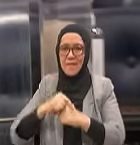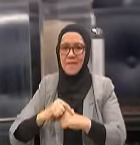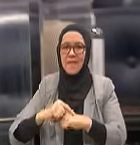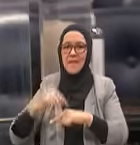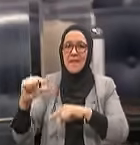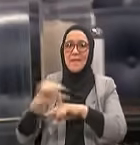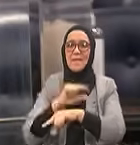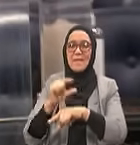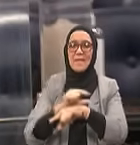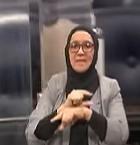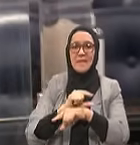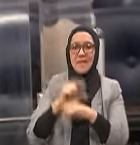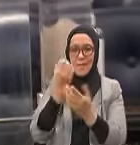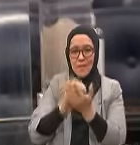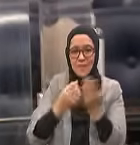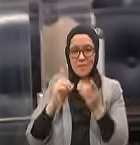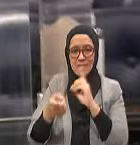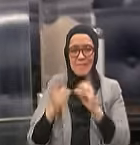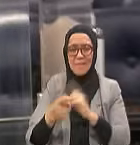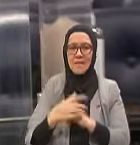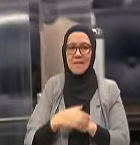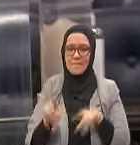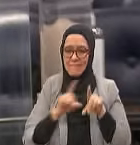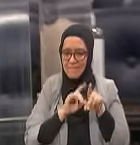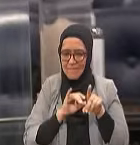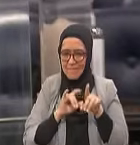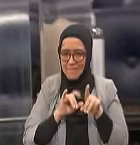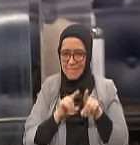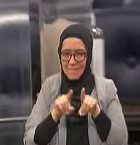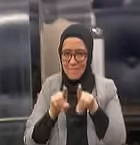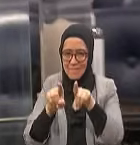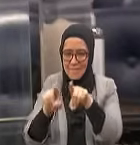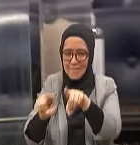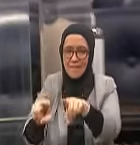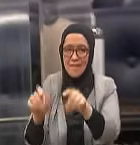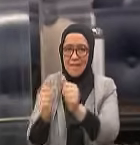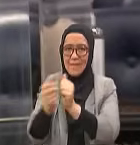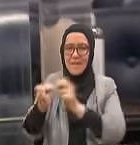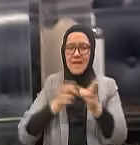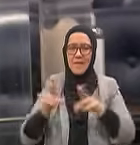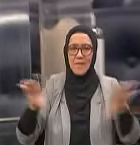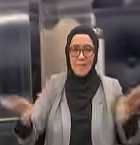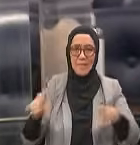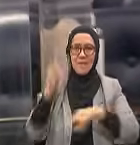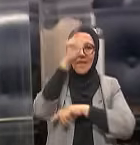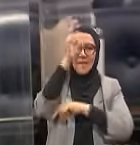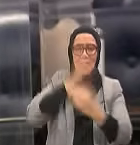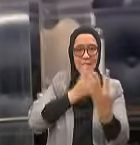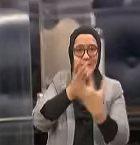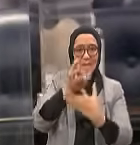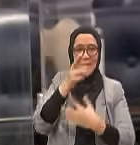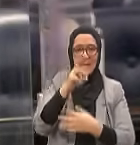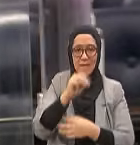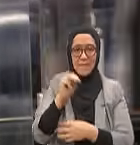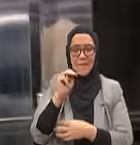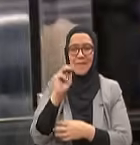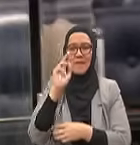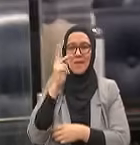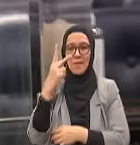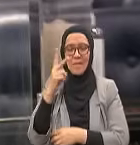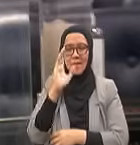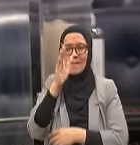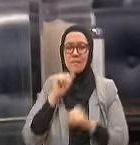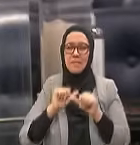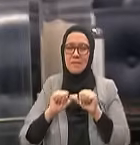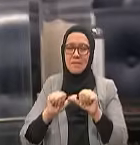selaras dengan busa yang telah dilaksanakan atau ejaan melalui rancangan microbass akan turut commited